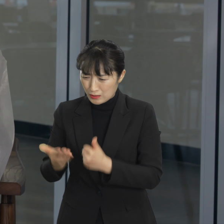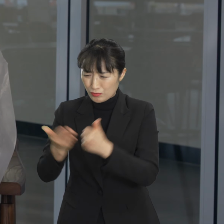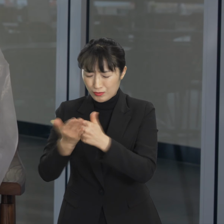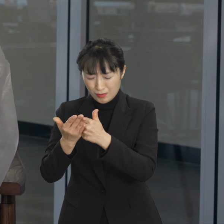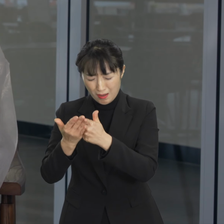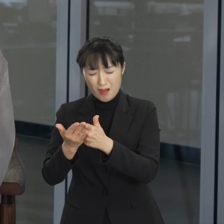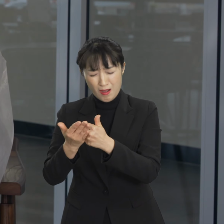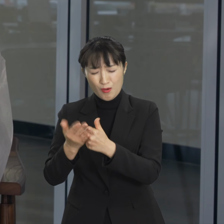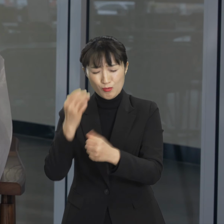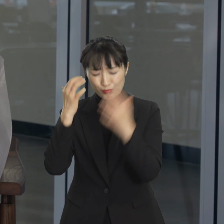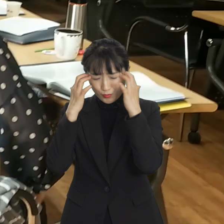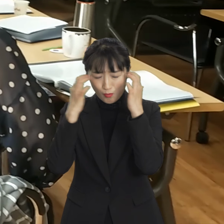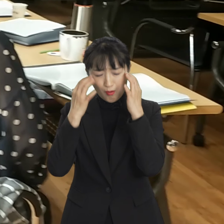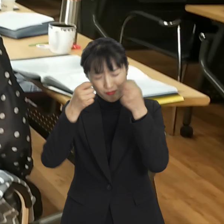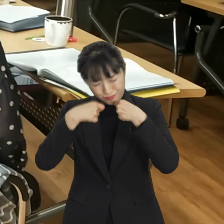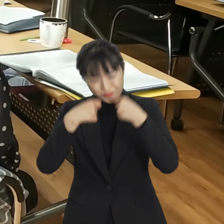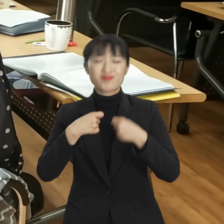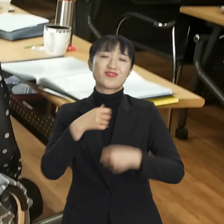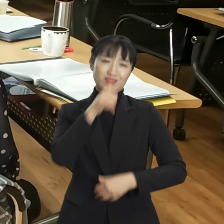한없이 울었답니다